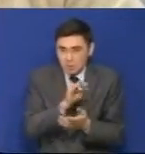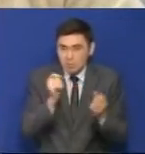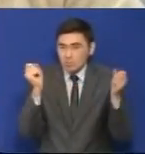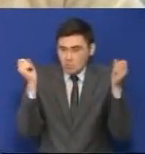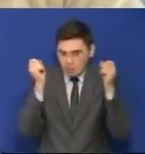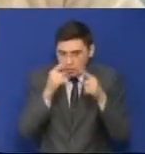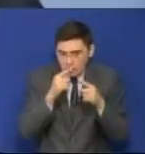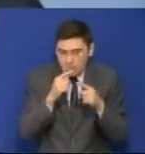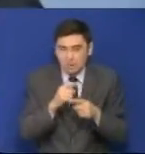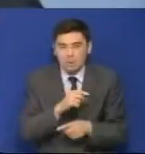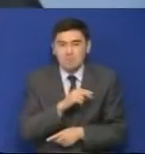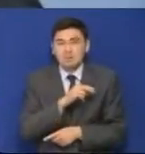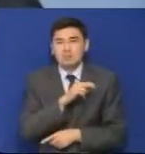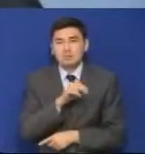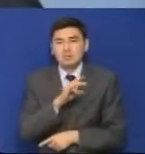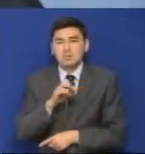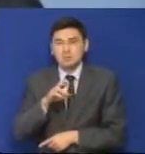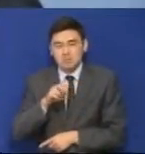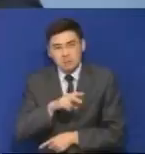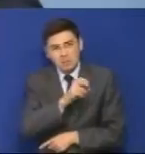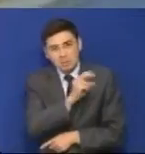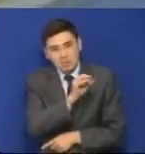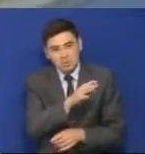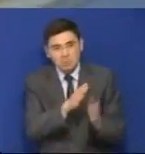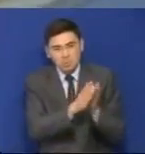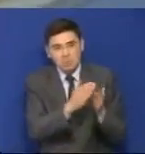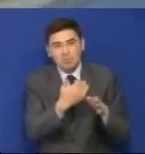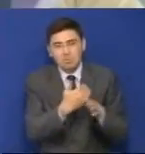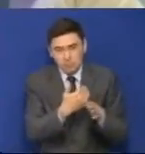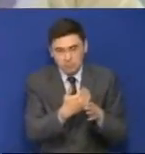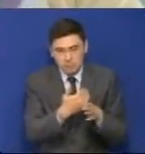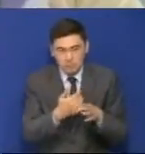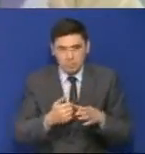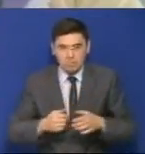анықтау үшін Даниал Сүйінжанов қала әкімінен көмек сұрады.